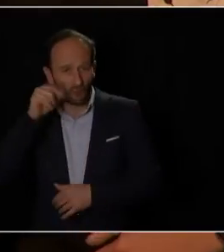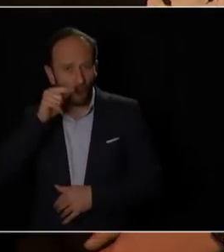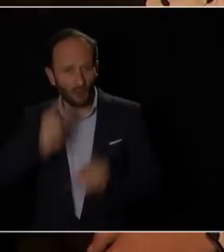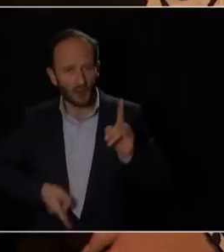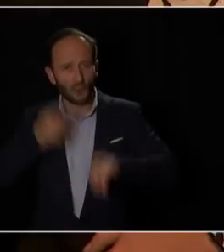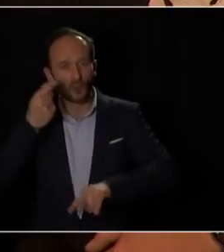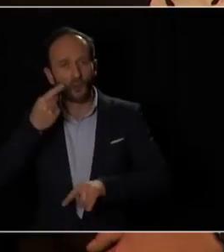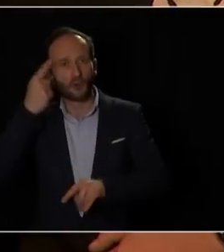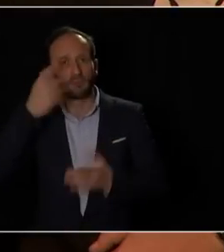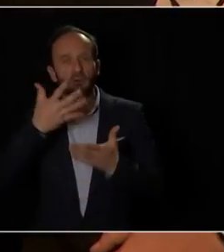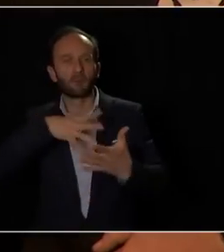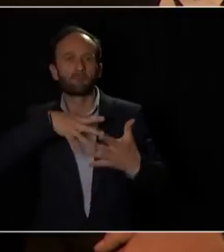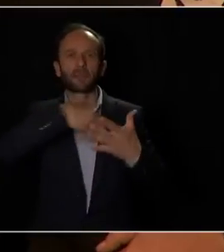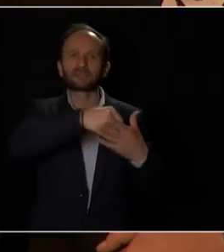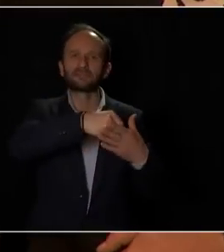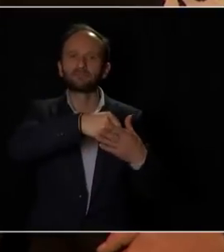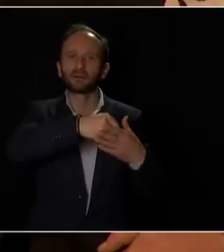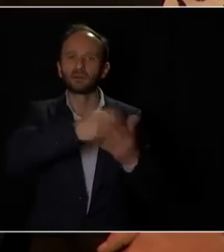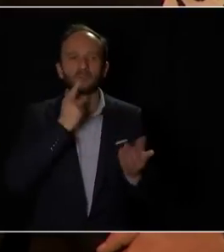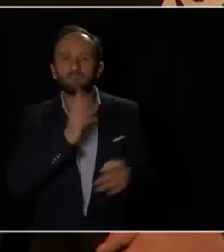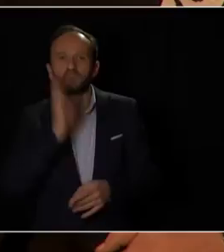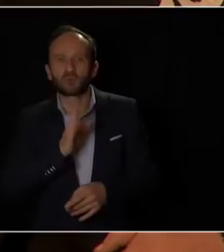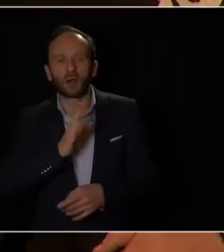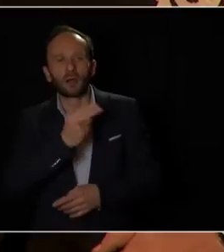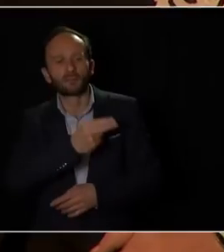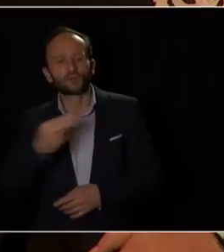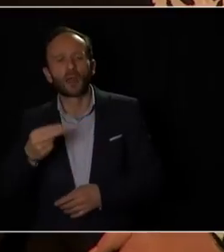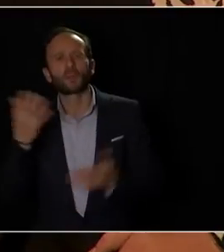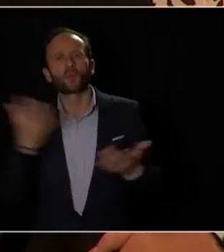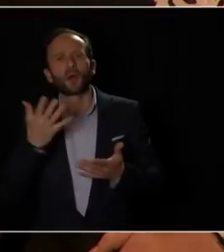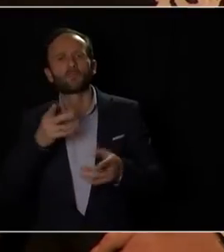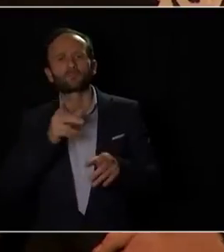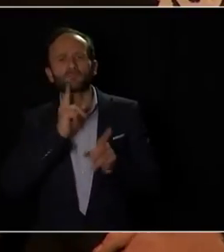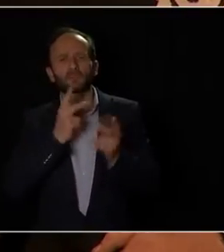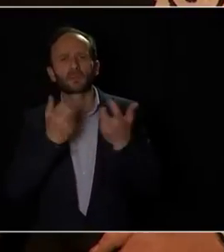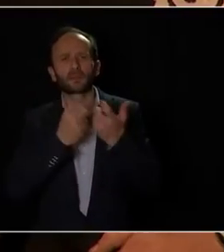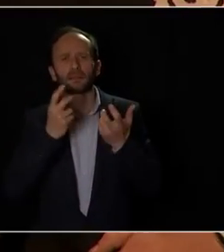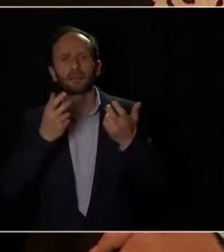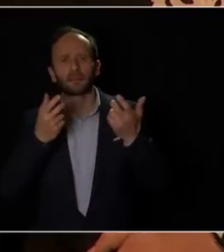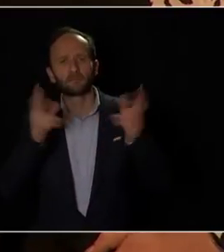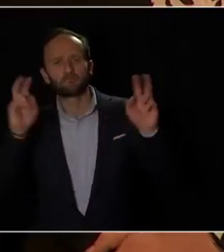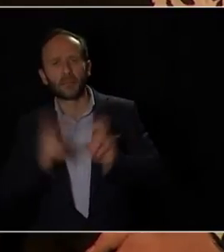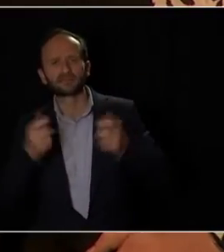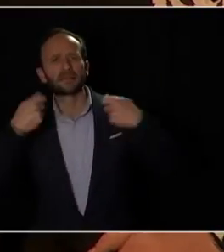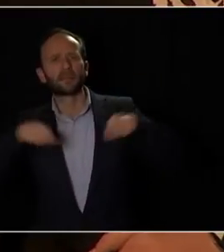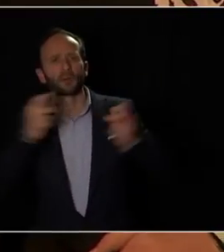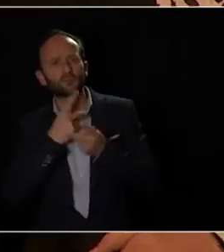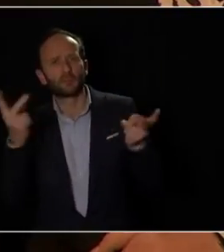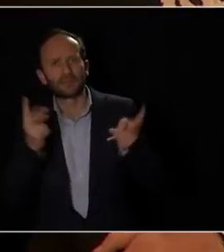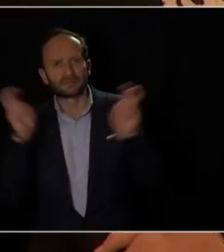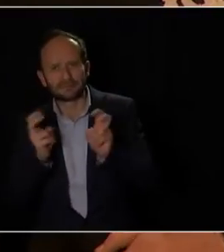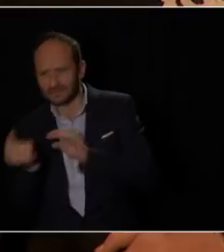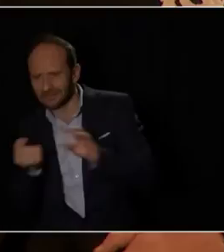participer à cette nécessité nationale qui était la baisse des dépenses publiques. Mais elles ne